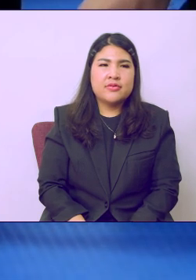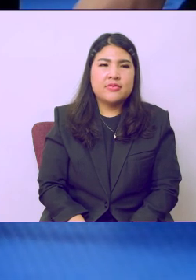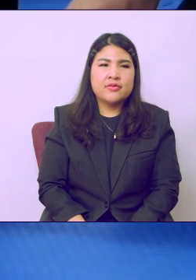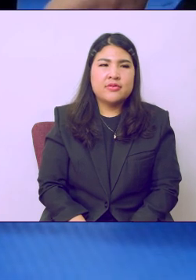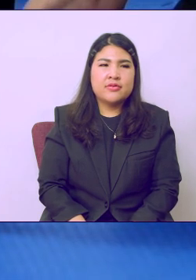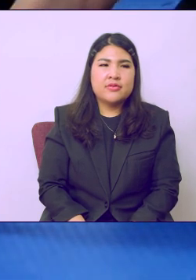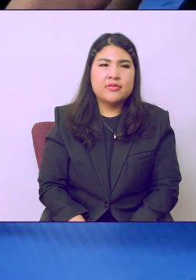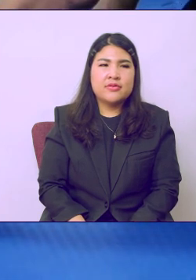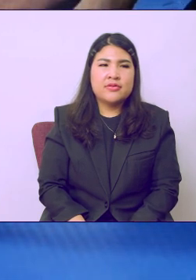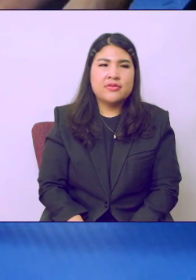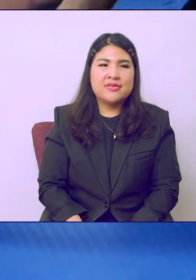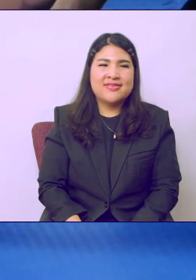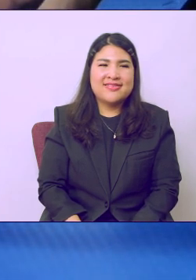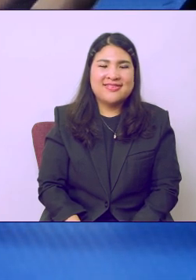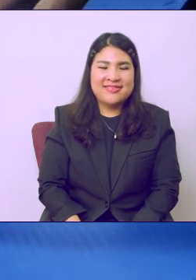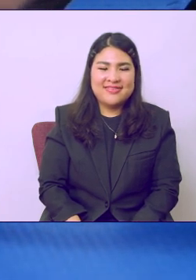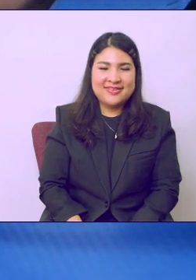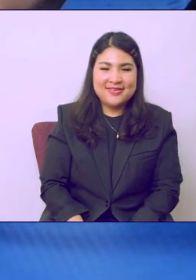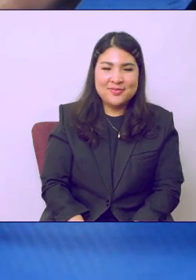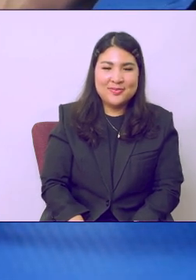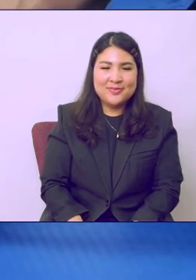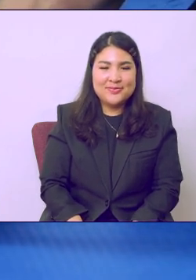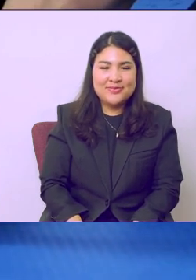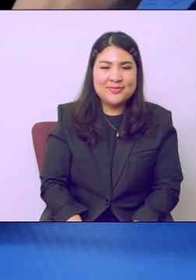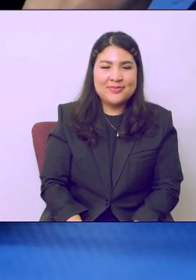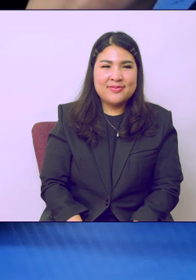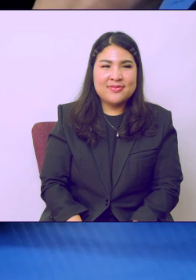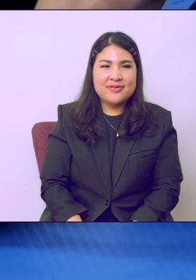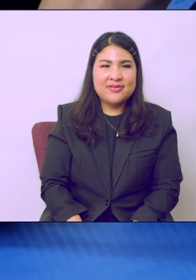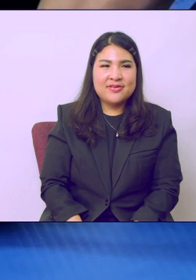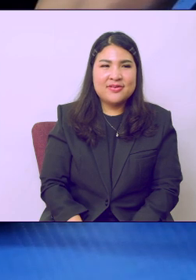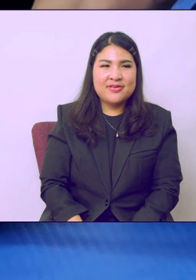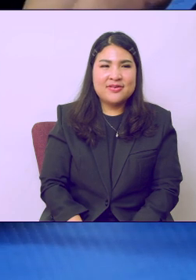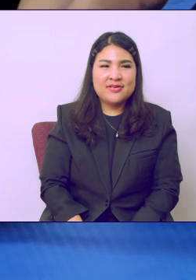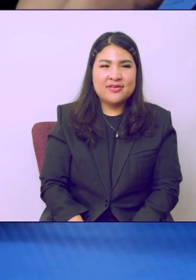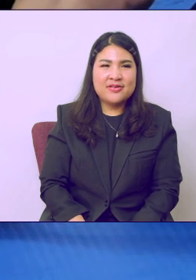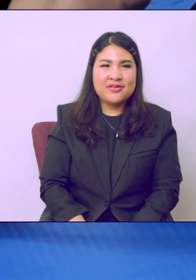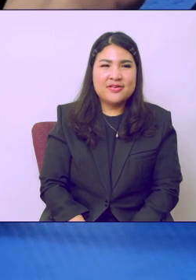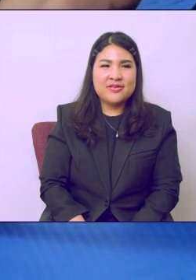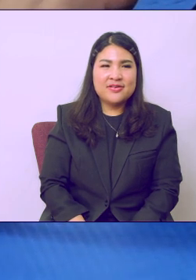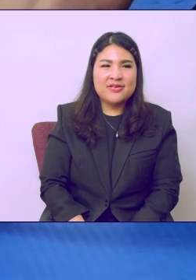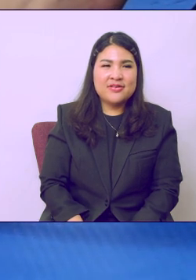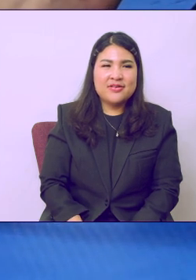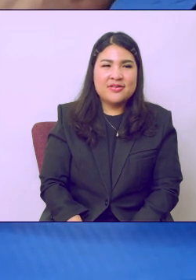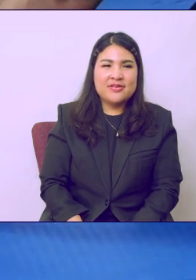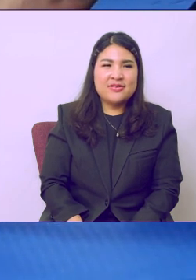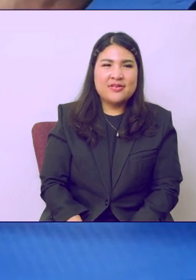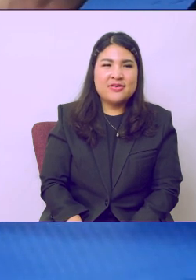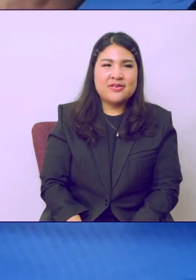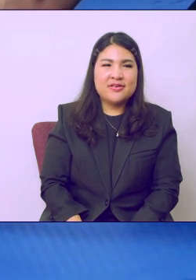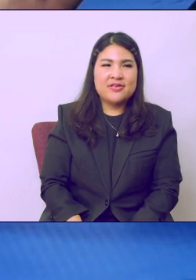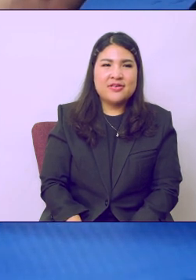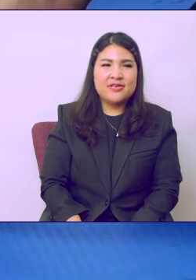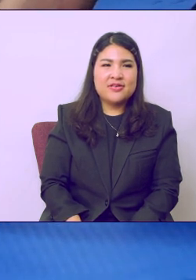กลับดึงกลับดึงกลับดึงกลับหายใจออกเกียดๆ 4มาแล้วอ่ะขึ้นกลับมาดึงกลับดึงกลับหายใจ